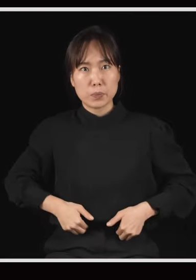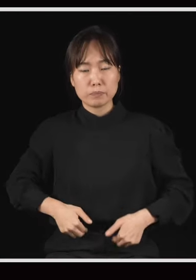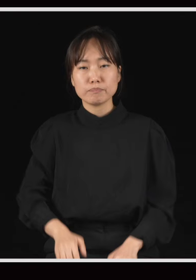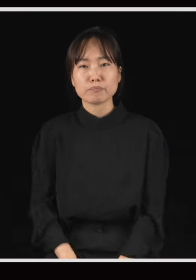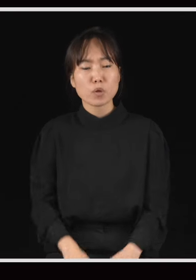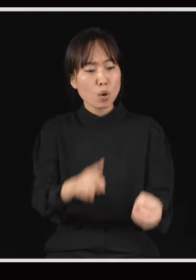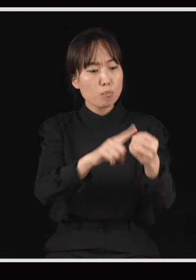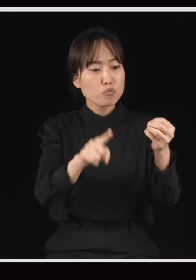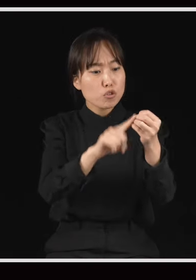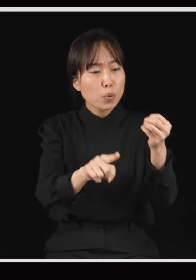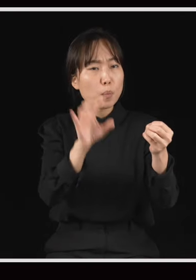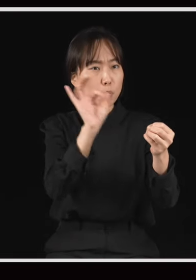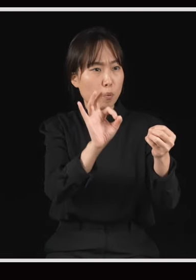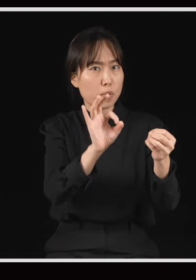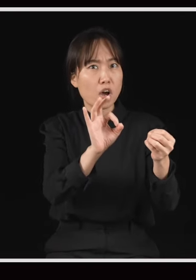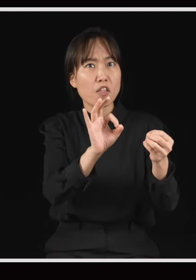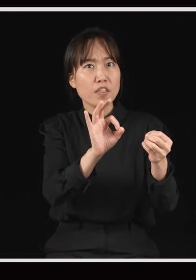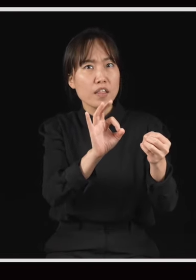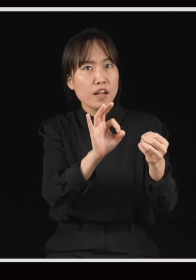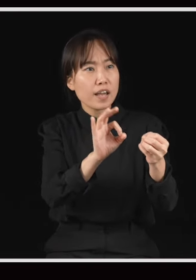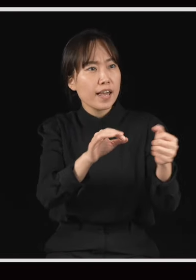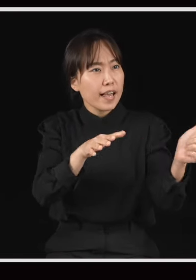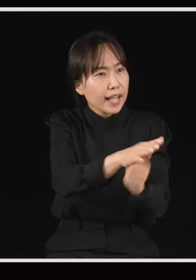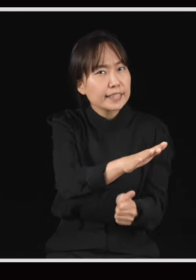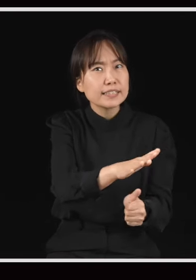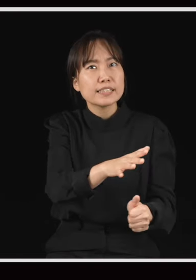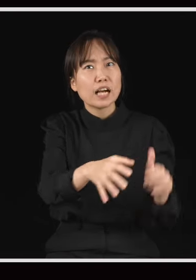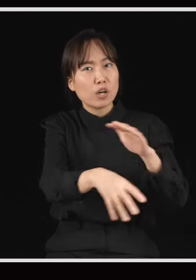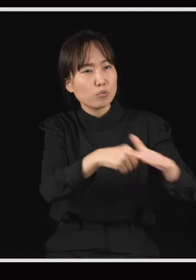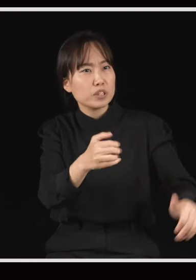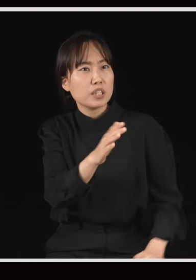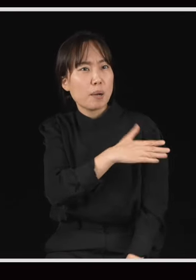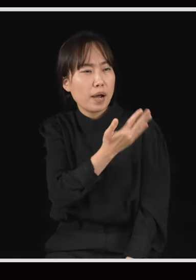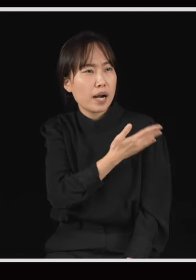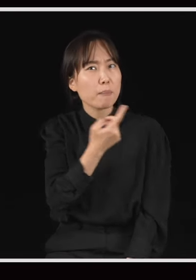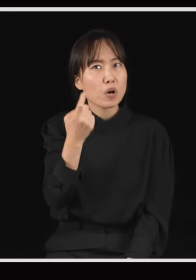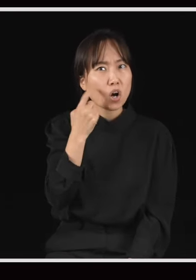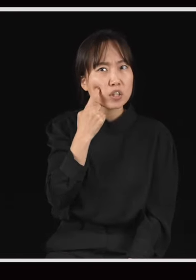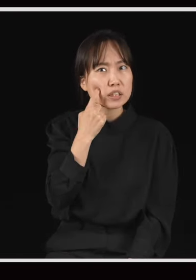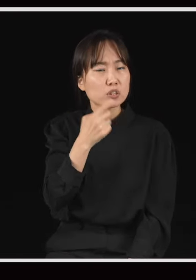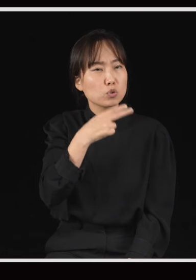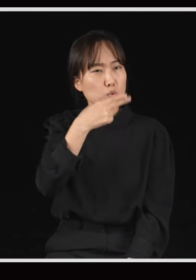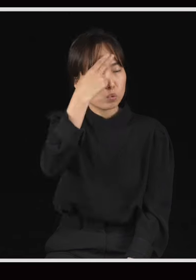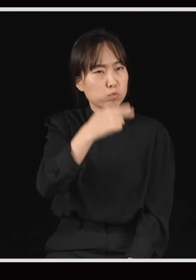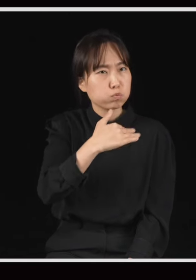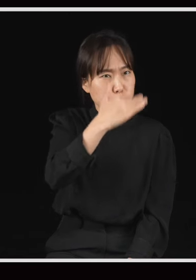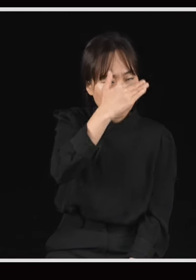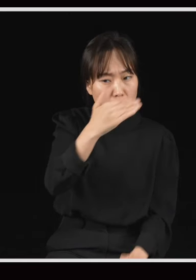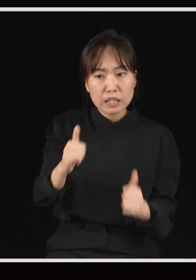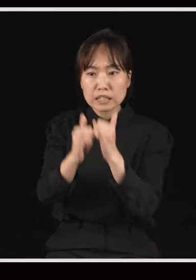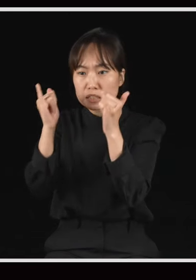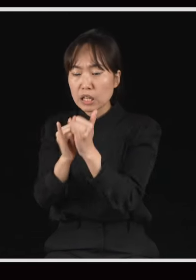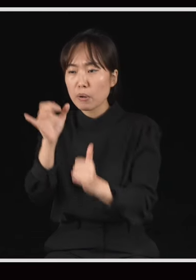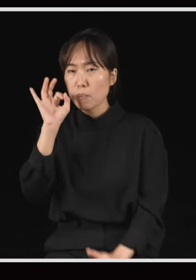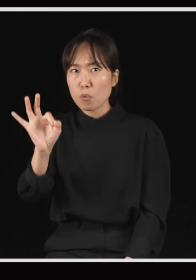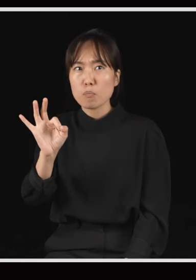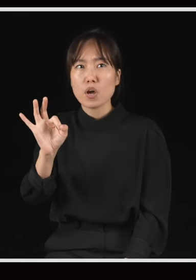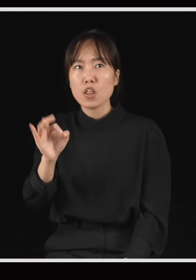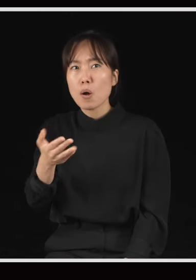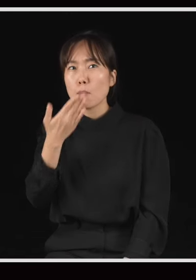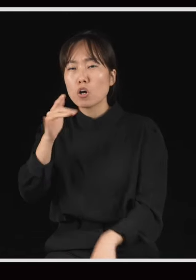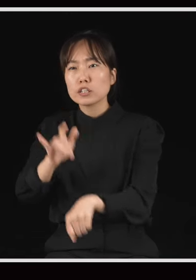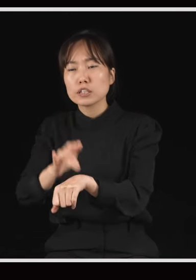불교에서는 살생, 훔치는 것, 그릇된 성관계, 거짓말, 술에 취하는 것 거의 비슷하죠. 현대사회에서는 잘못된 식사, 부족한 운동,